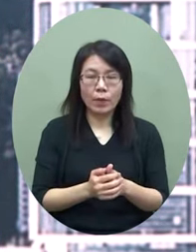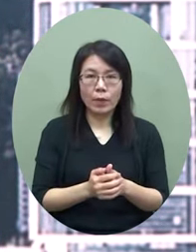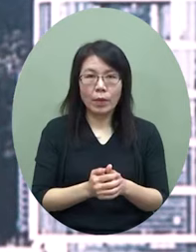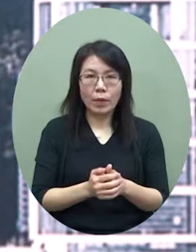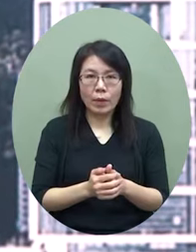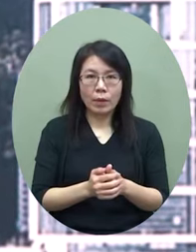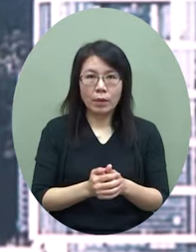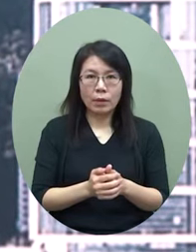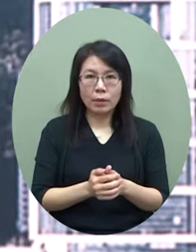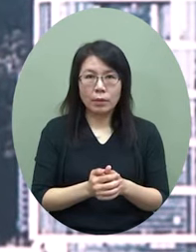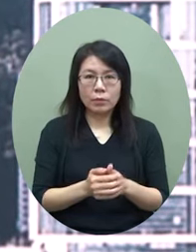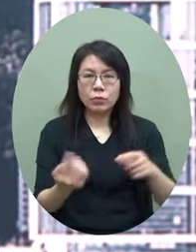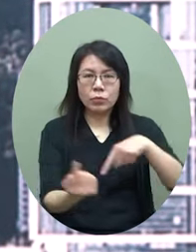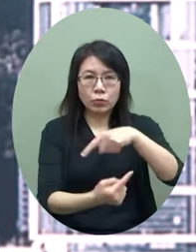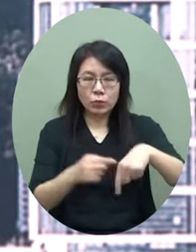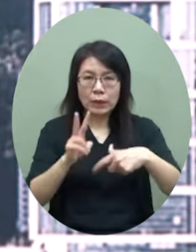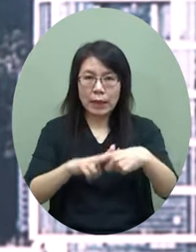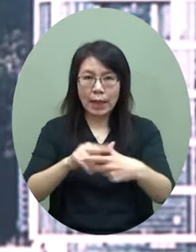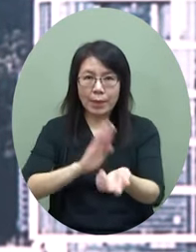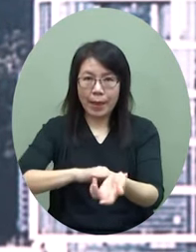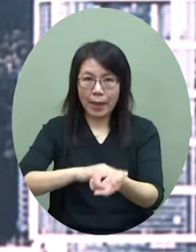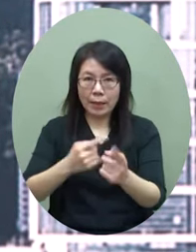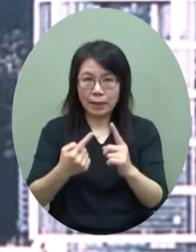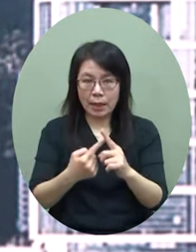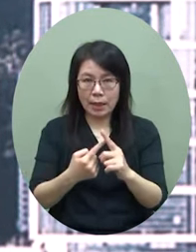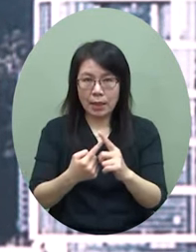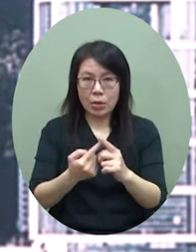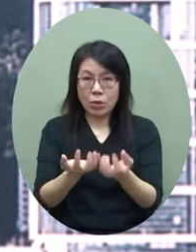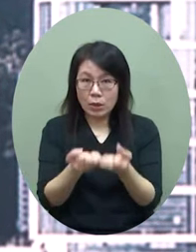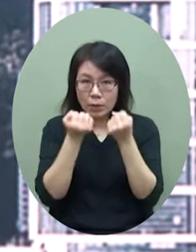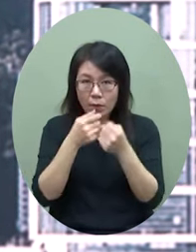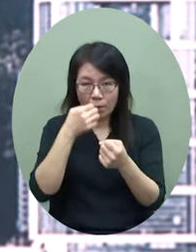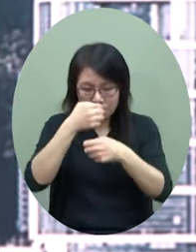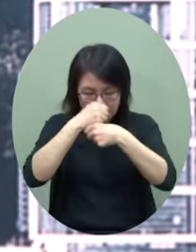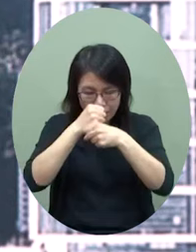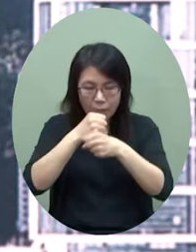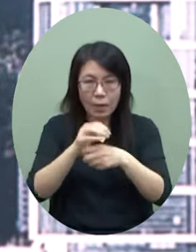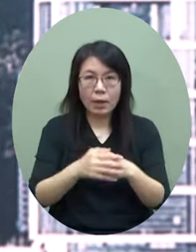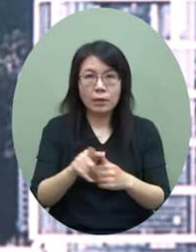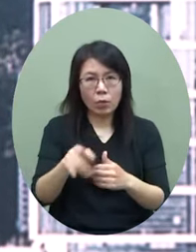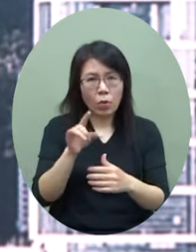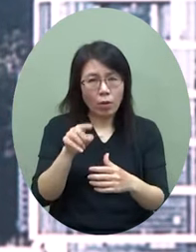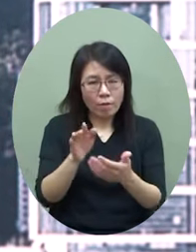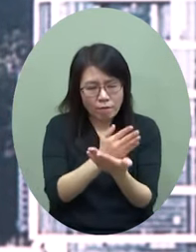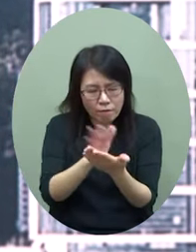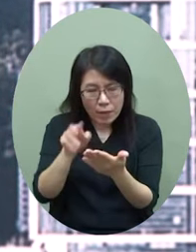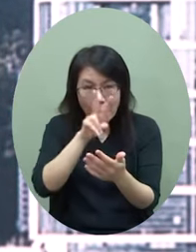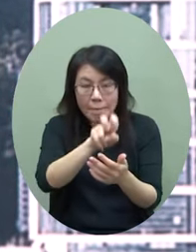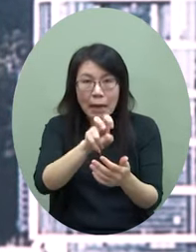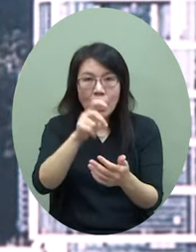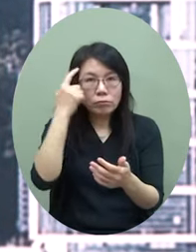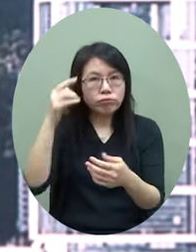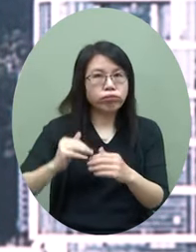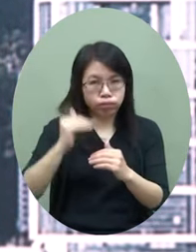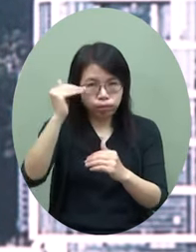要转介这些病人来接受检测因为你们的识别率是特别高换句话说是可以